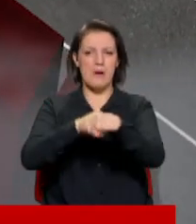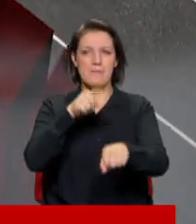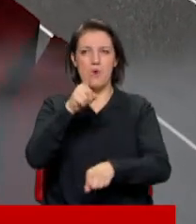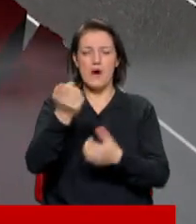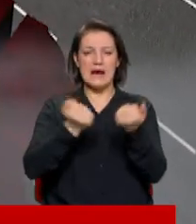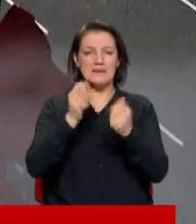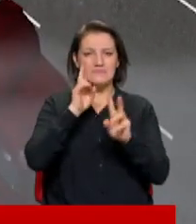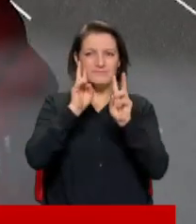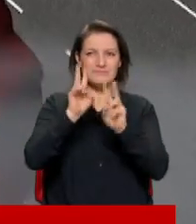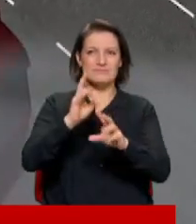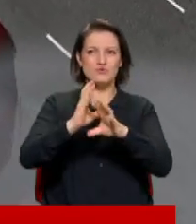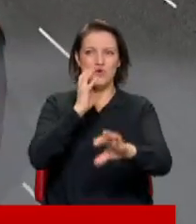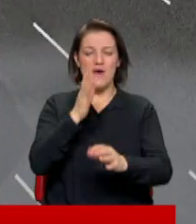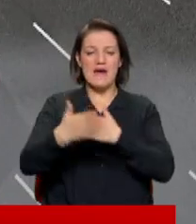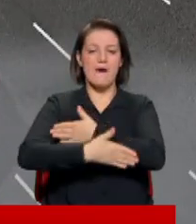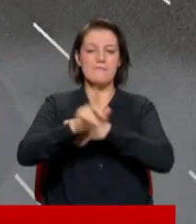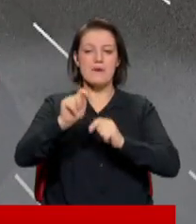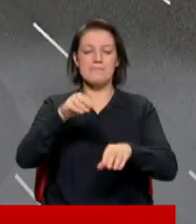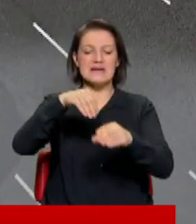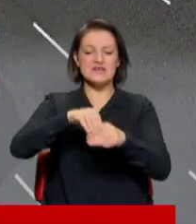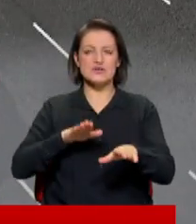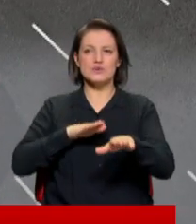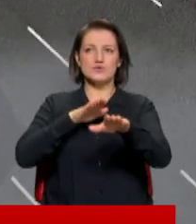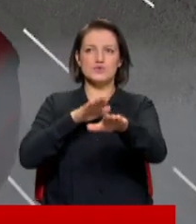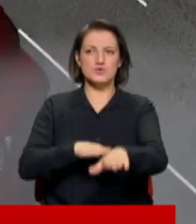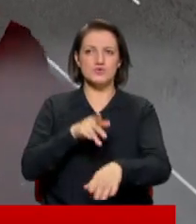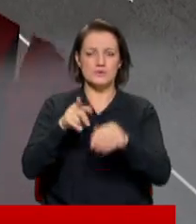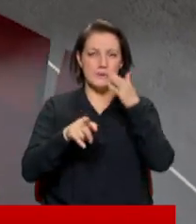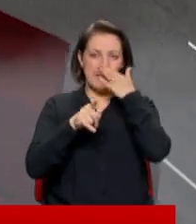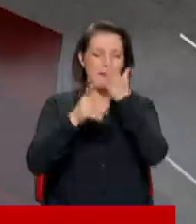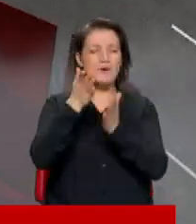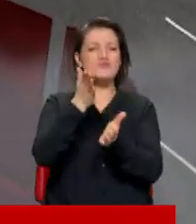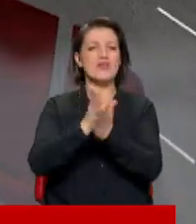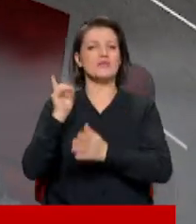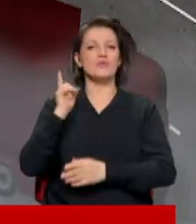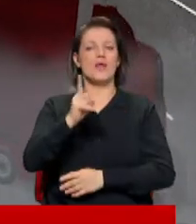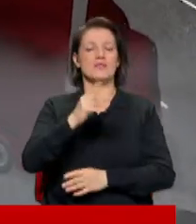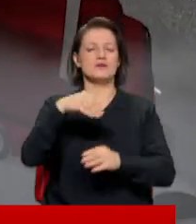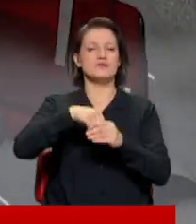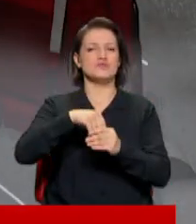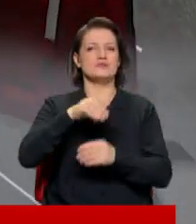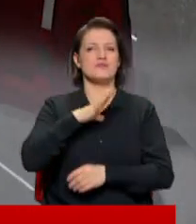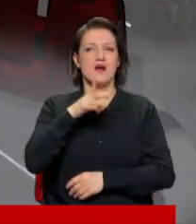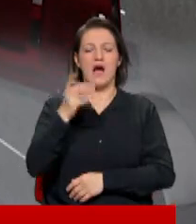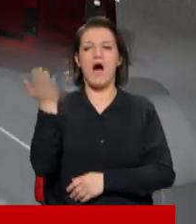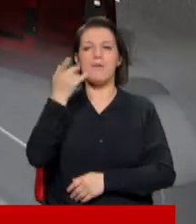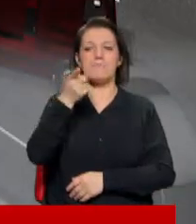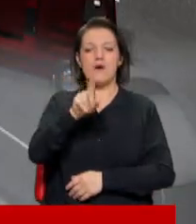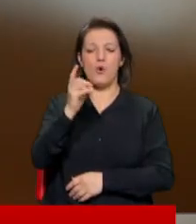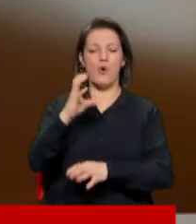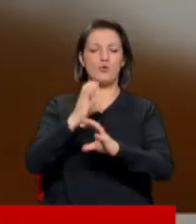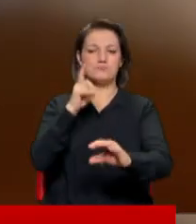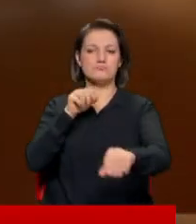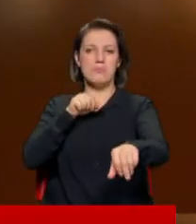otobüs şoförü yardım etmek için durdu. Cenazeden dönenleri taşıyordu o otobüs. Arkadan gelen bir başka otobüsse onlara